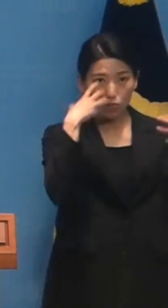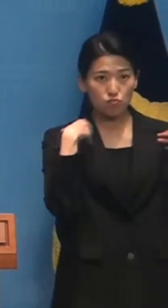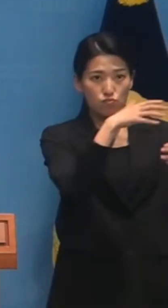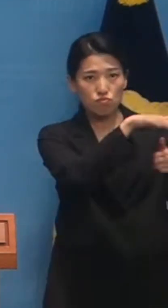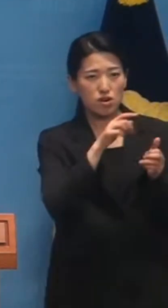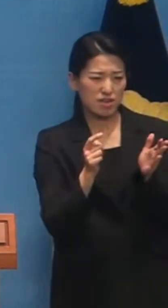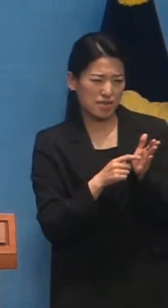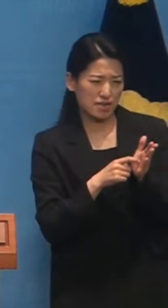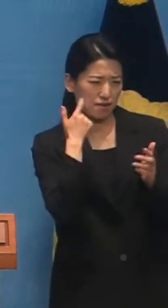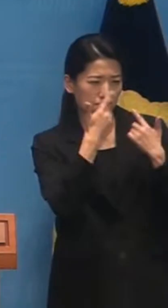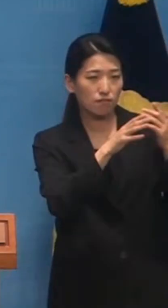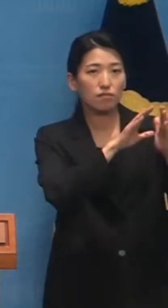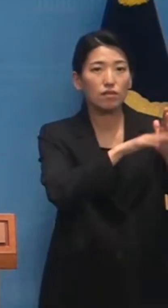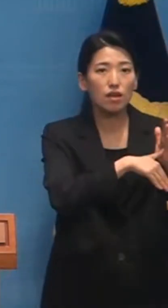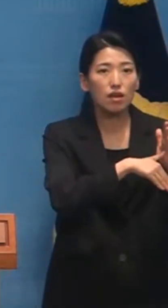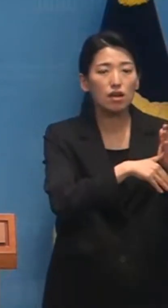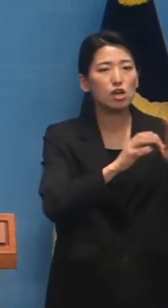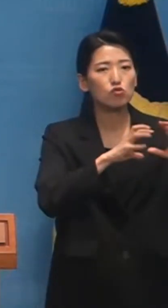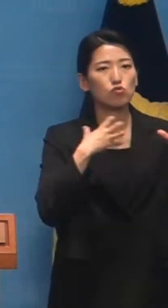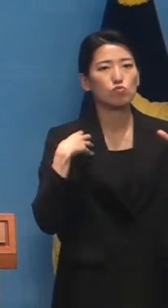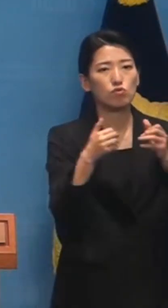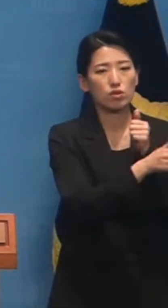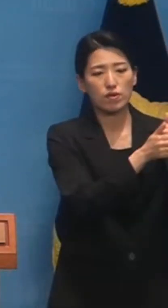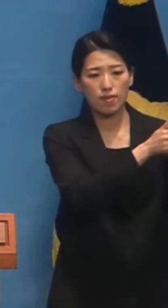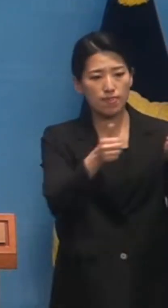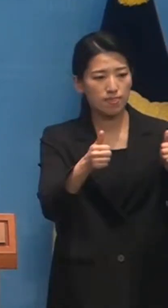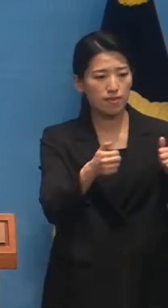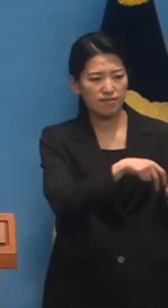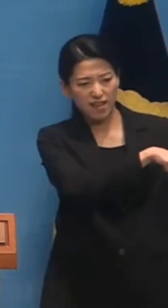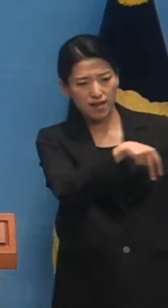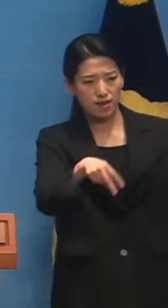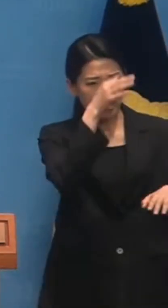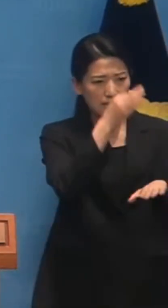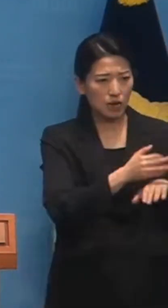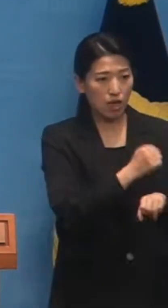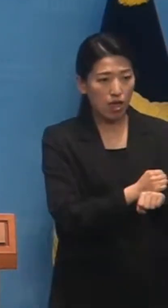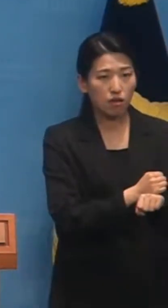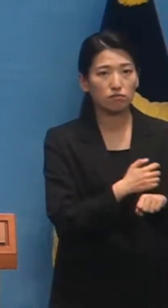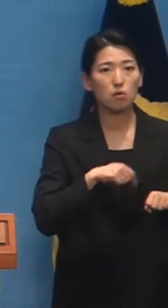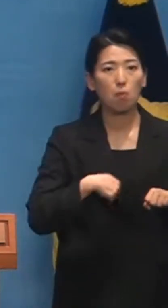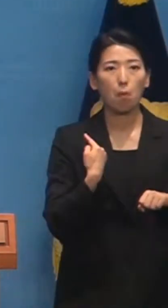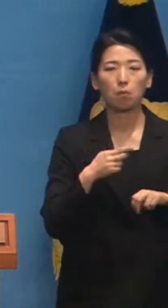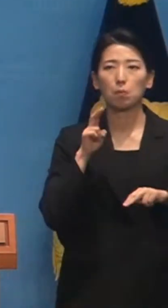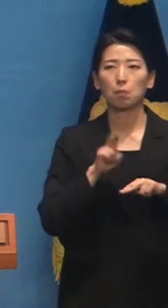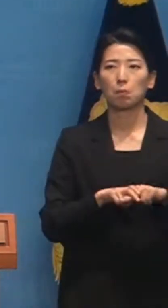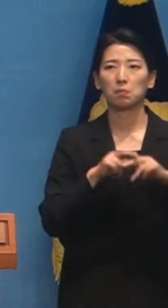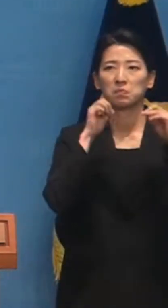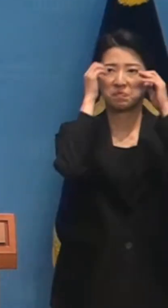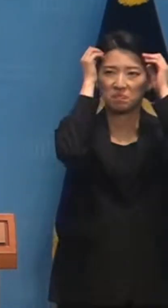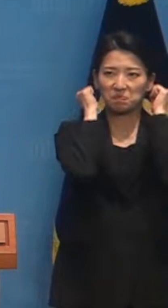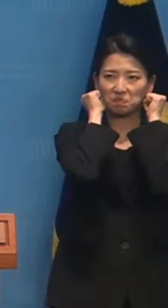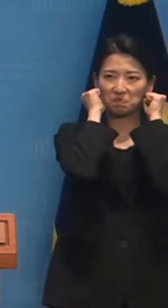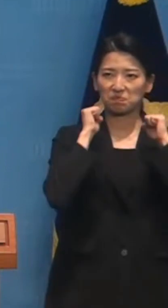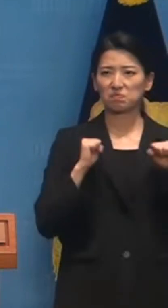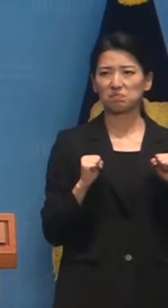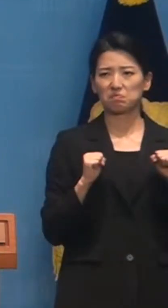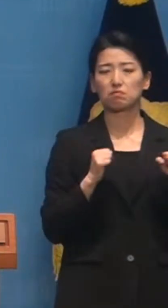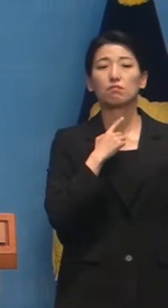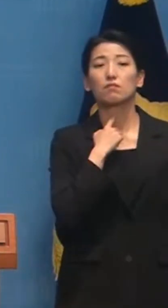질문에서 국무위원 중 홀로 계엄에 대해 사과를 거부했던 김문수 후보입니다. 심지어 김문수